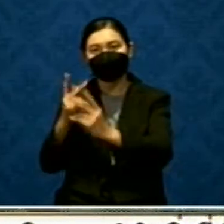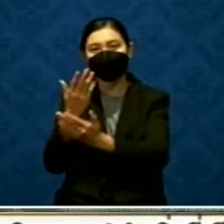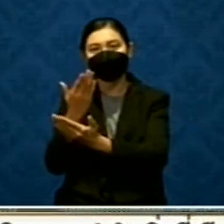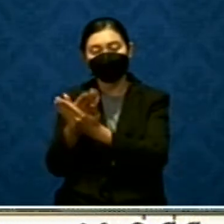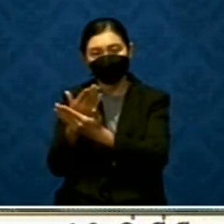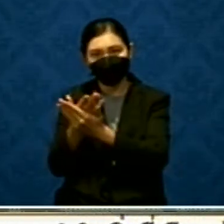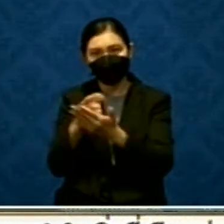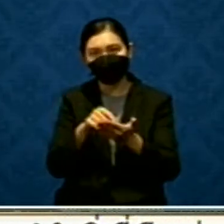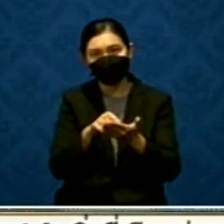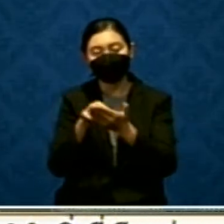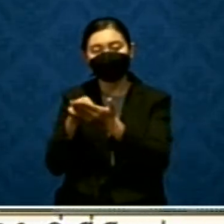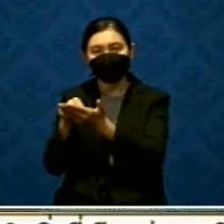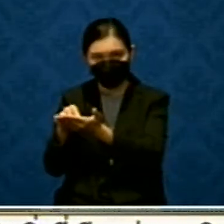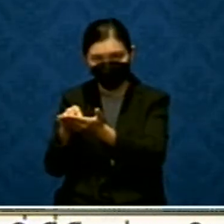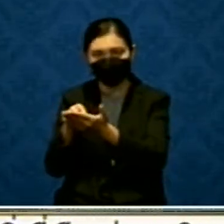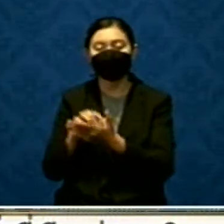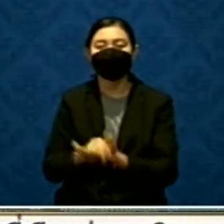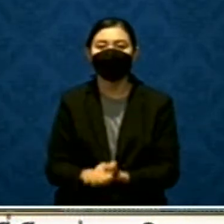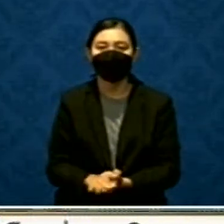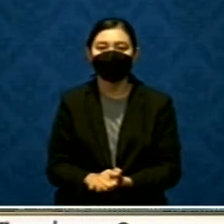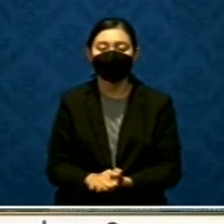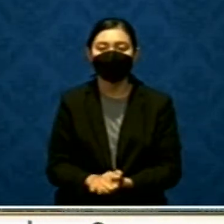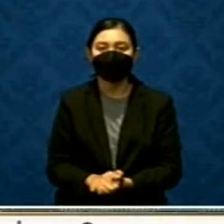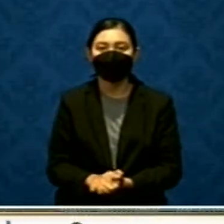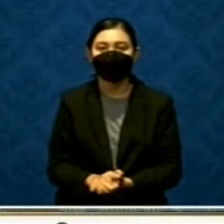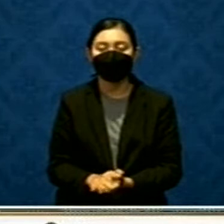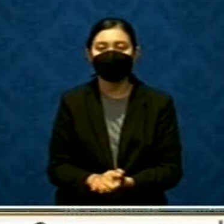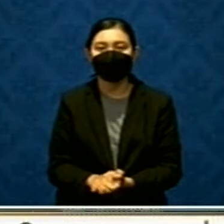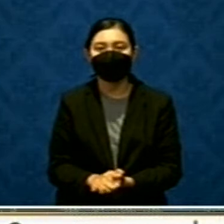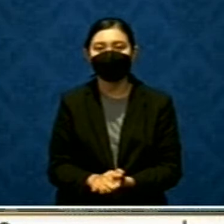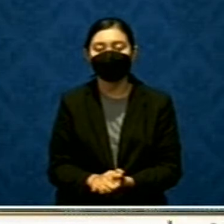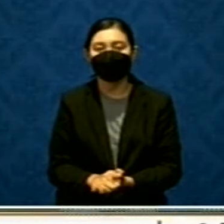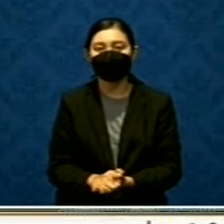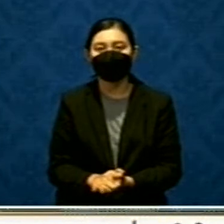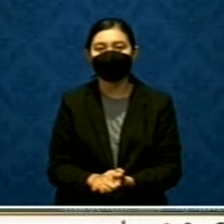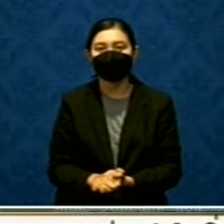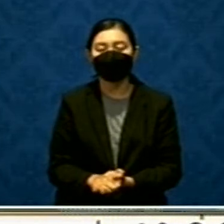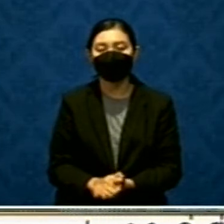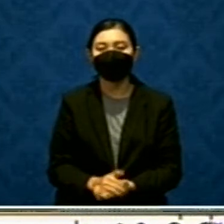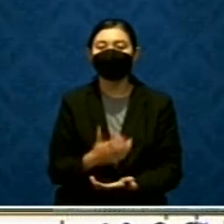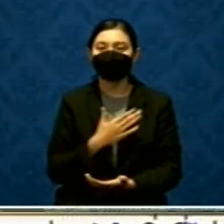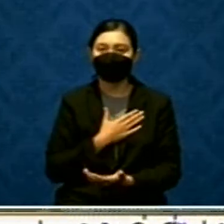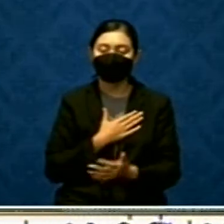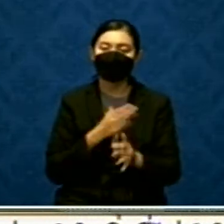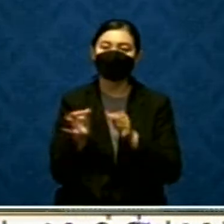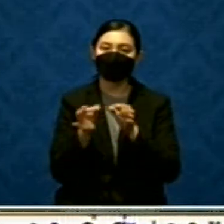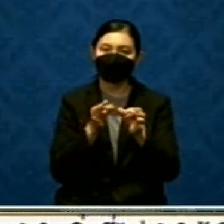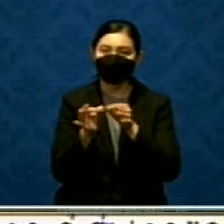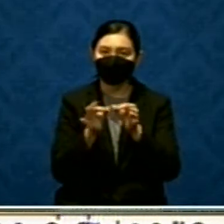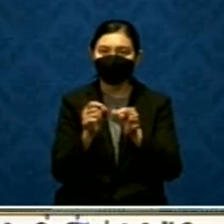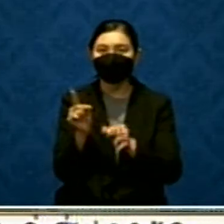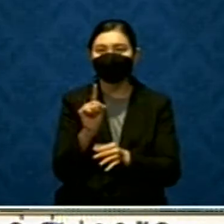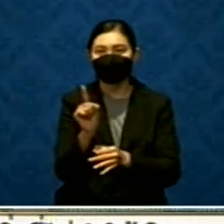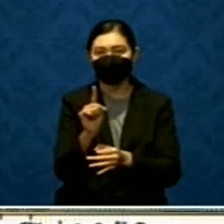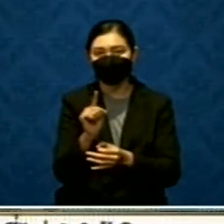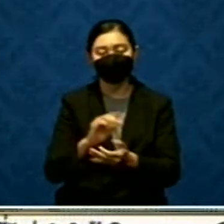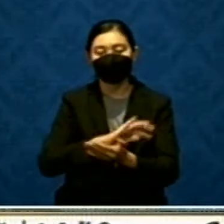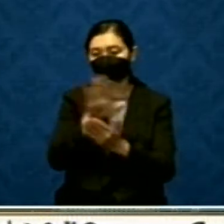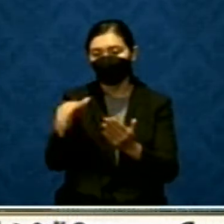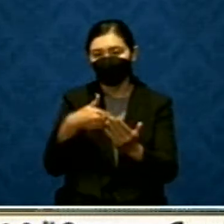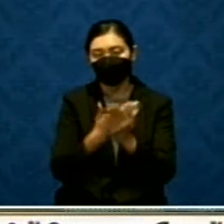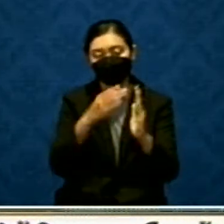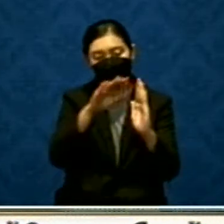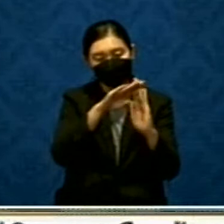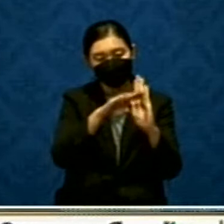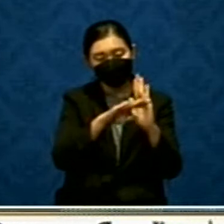อนและหลักเกณฑ์ที่สำนักงบประมาณกำหนดนะครับเรื่องนี้ต้องเรียนว่าทั้งหมดเนี่ยเป็นไปตามกระบวนการ